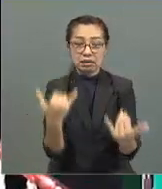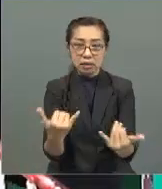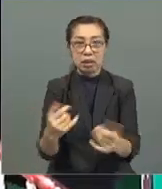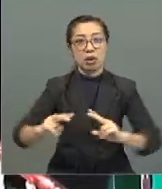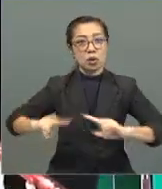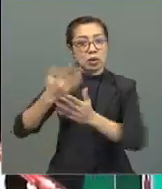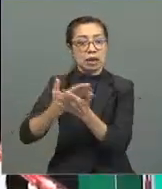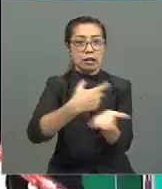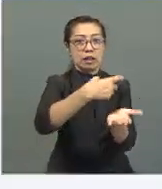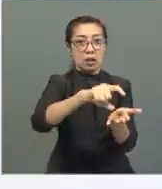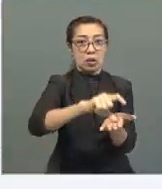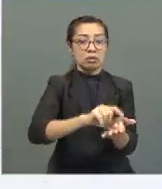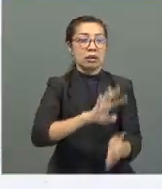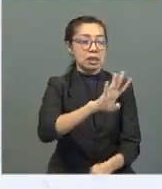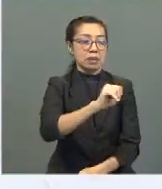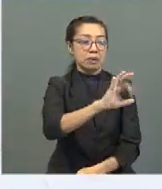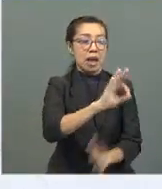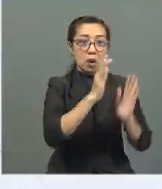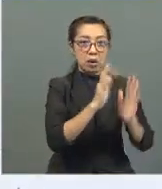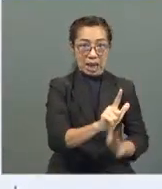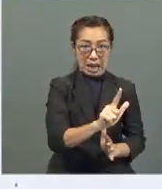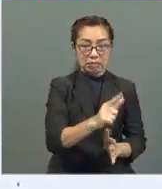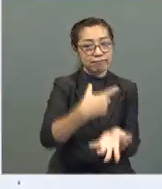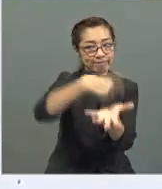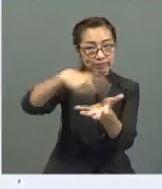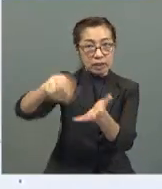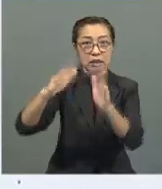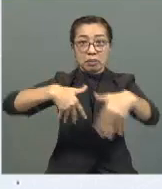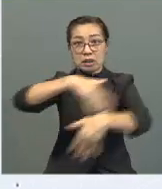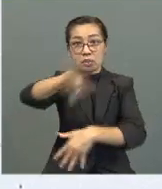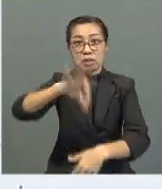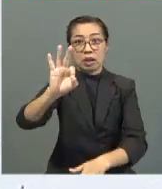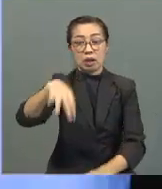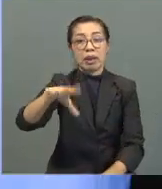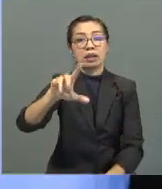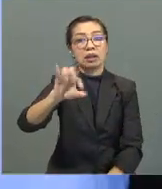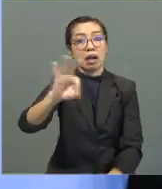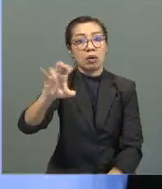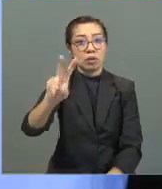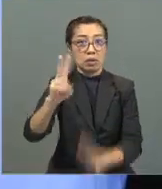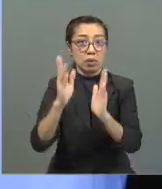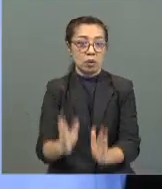บาทไปเข้าคิวขอตรวจสอบยอดเงินโอนเข้าบัญชีบางส่วนก็ไปกดเงินจากตู้เอทีเอ็มเพื่อนำไปใช้จ่ายทางธนาคารได้นำเชือกแล้วก็แผงเหล็กมากันเพื่อรักษาระยะห่างระหว่างบุคคลเกษตรกรที่ไปเบิกถอนเงินบอกว่าดีใจและก็ขอบคุณที่ได้รับการช่วยเหลือค่ะสำหรับการโอนเงินเยียวยาให้เกษตรกรผ่านธกสในพื้นที่จังหวัดยะลาวันแรกกระทรวงการคลังได้โอนเงินให้กว่า49ล้านบาทมีเกษตรกรได้รับเงินเยียวยาจำนวน9902